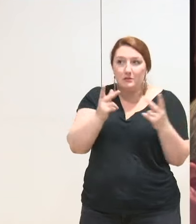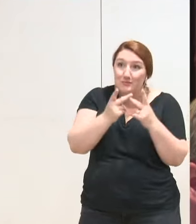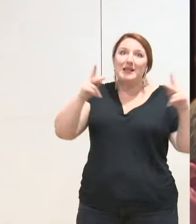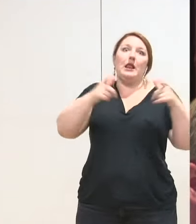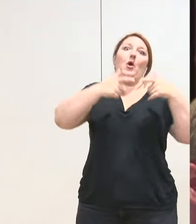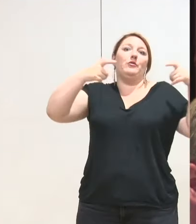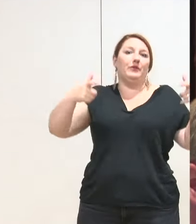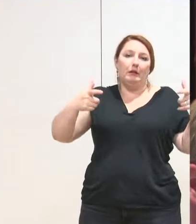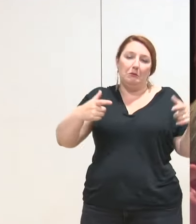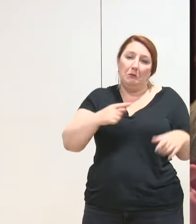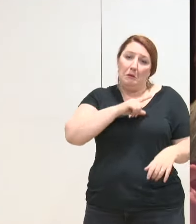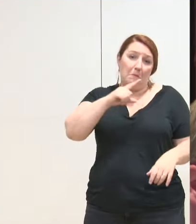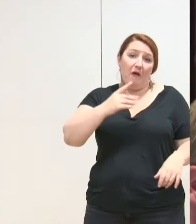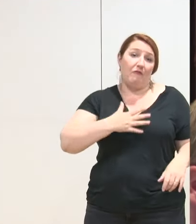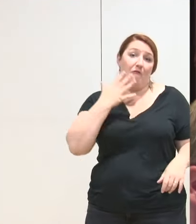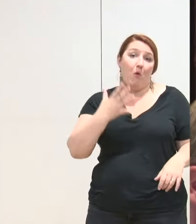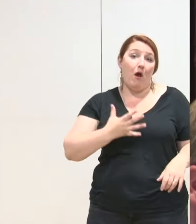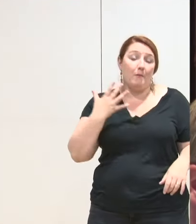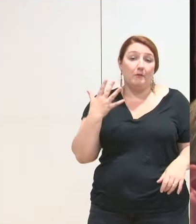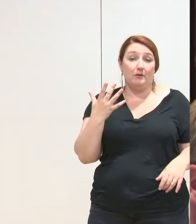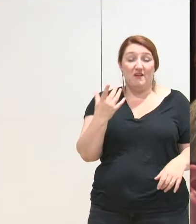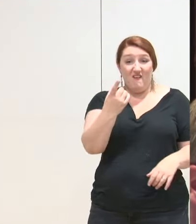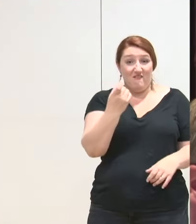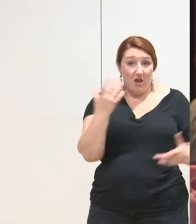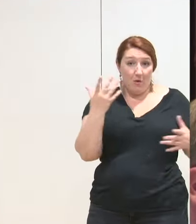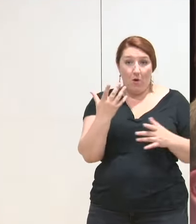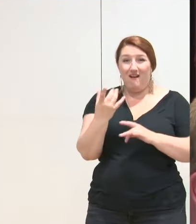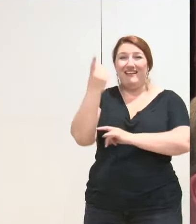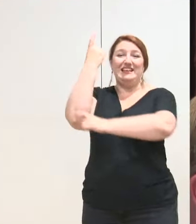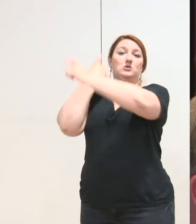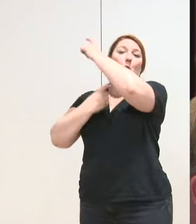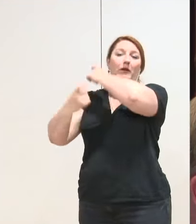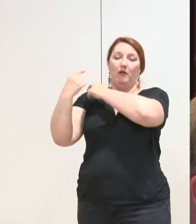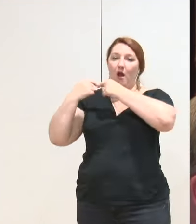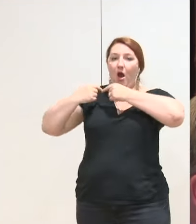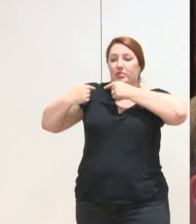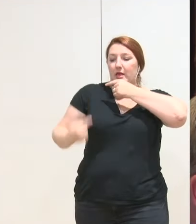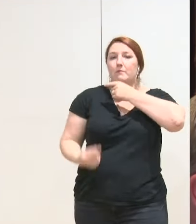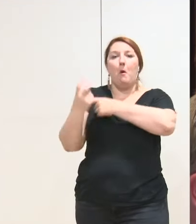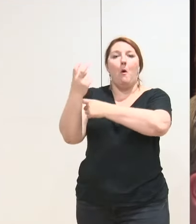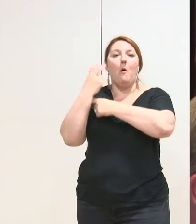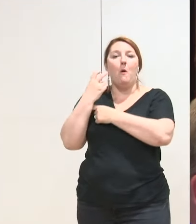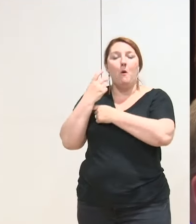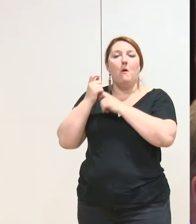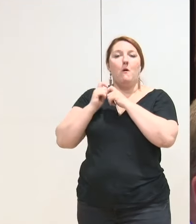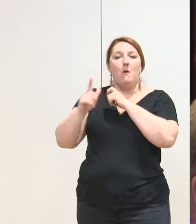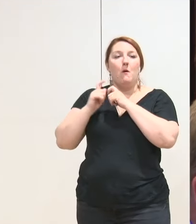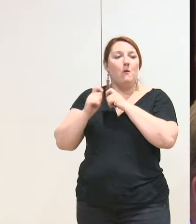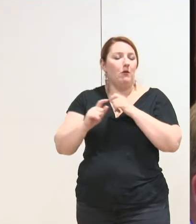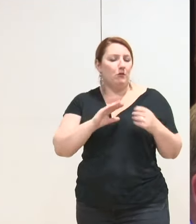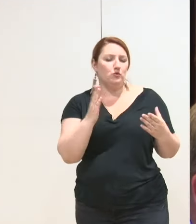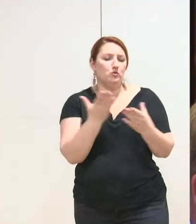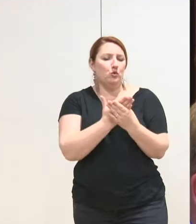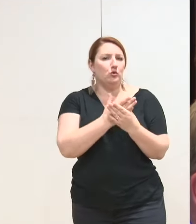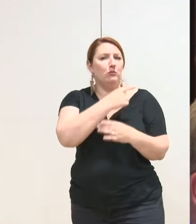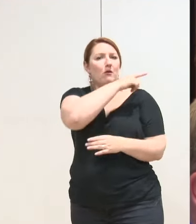est liée à un endettement historique que vous n'avez pas manqué de signaler dans le document de rétrospective